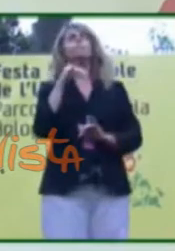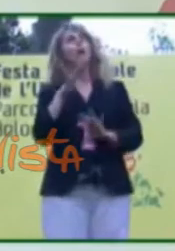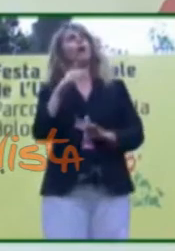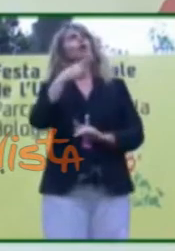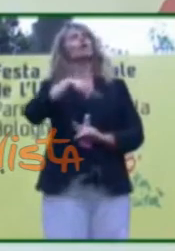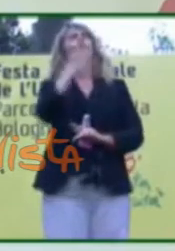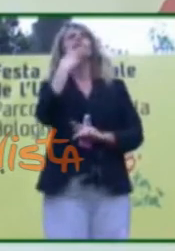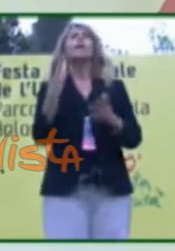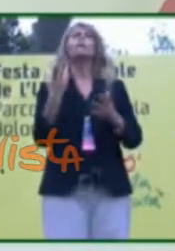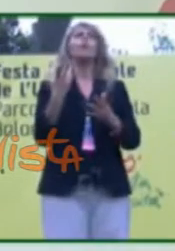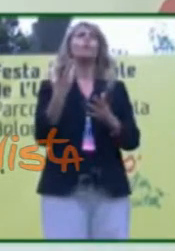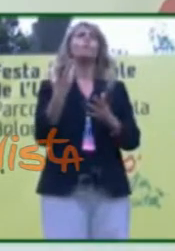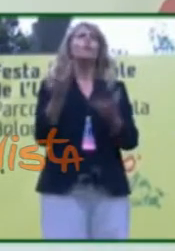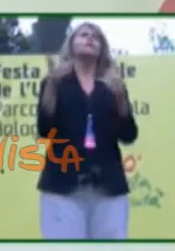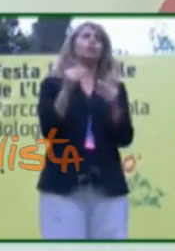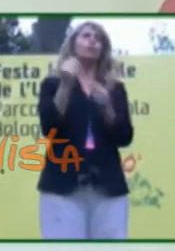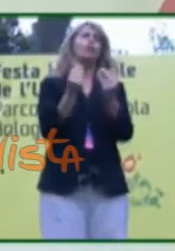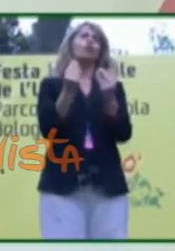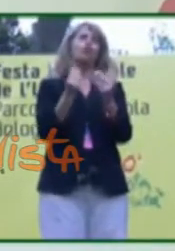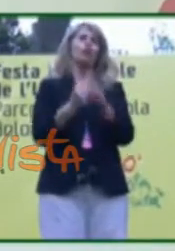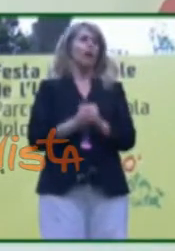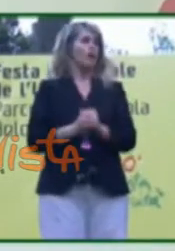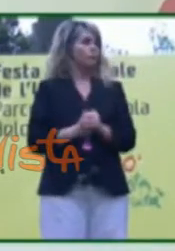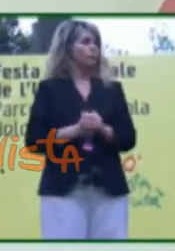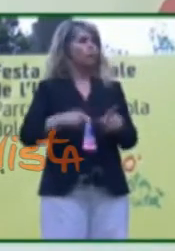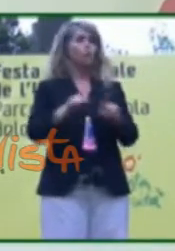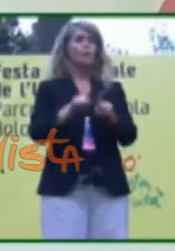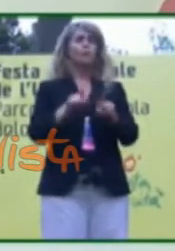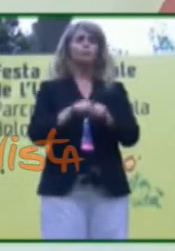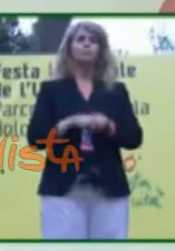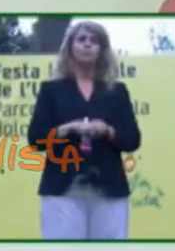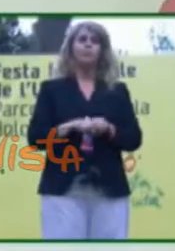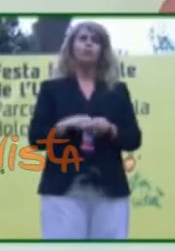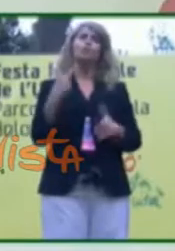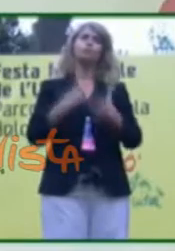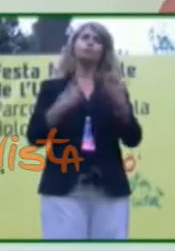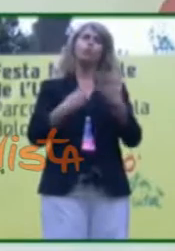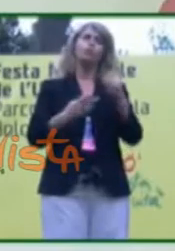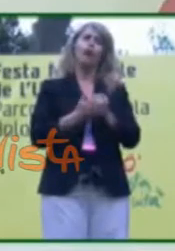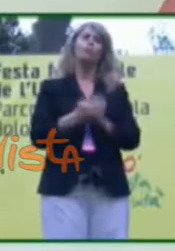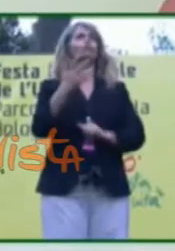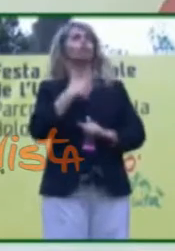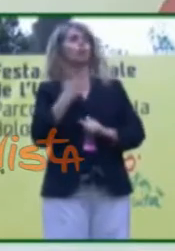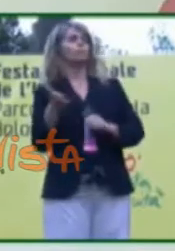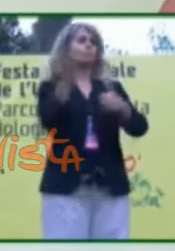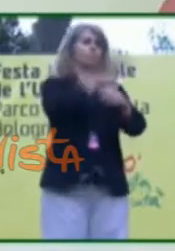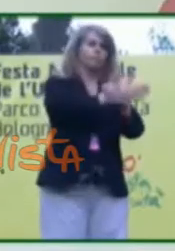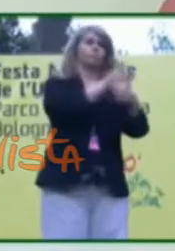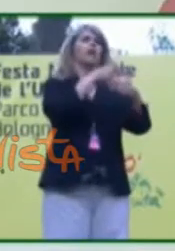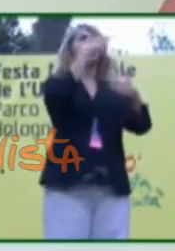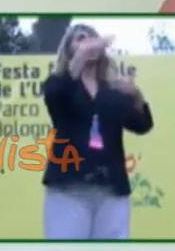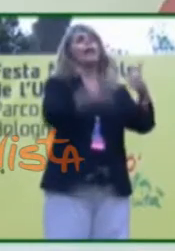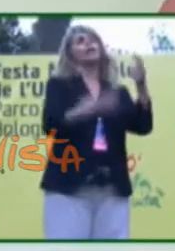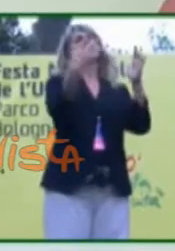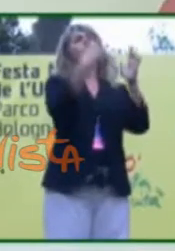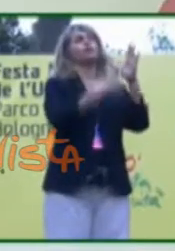Allora questo è davvero un momento di di cambio profondo da un lato c'è chi fa l'elenco delle difficoltà c'è chi